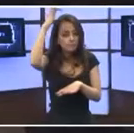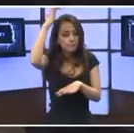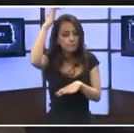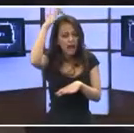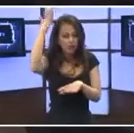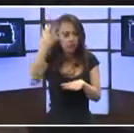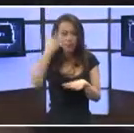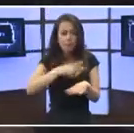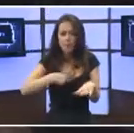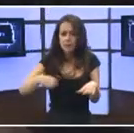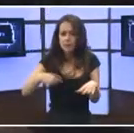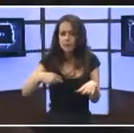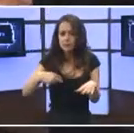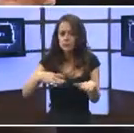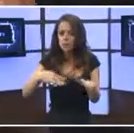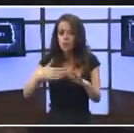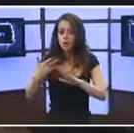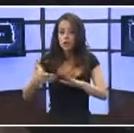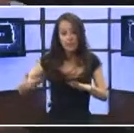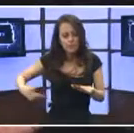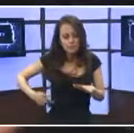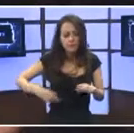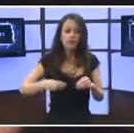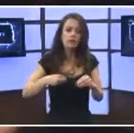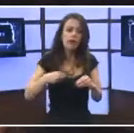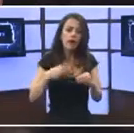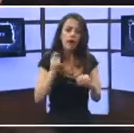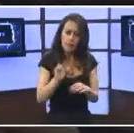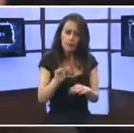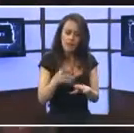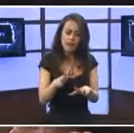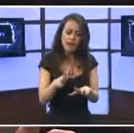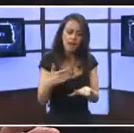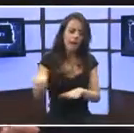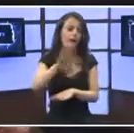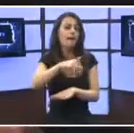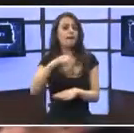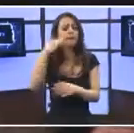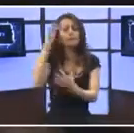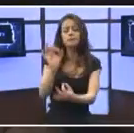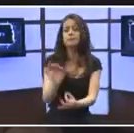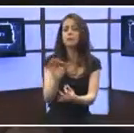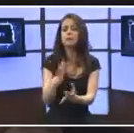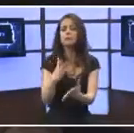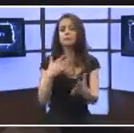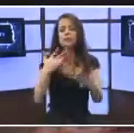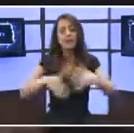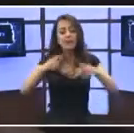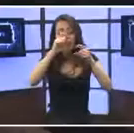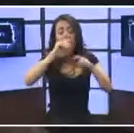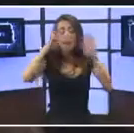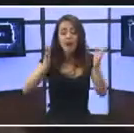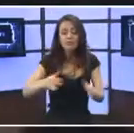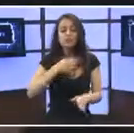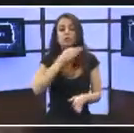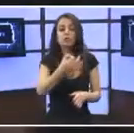mesai arkadaşlarımıza. Tabii öncelikle ben hizmet eden herkese teşekkür ediyorum. Tabii ki. O Engeller tabii Sarayı'nda parayla yapılmış faydalı, o işler. Tabii ki. Bakın faydalı